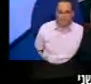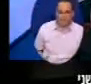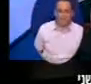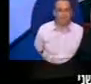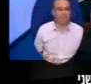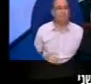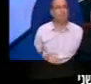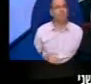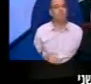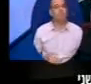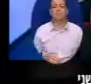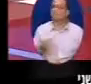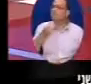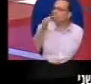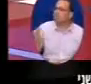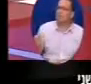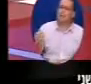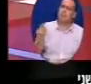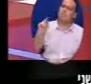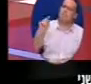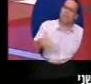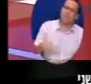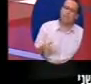מגיעים 20